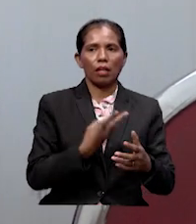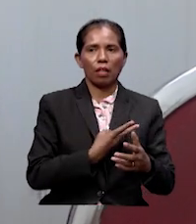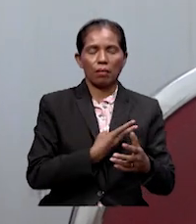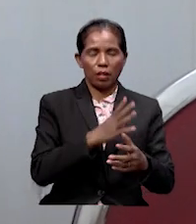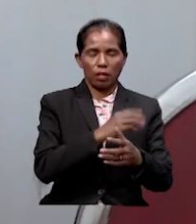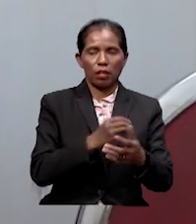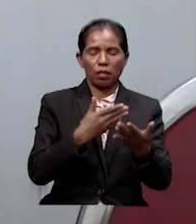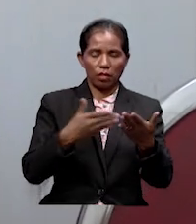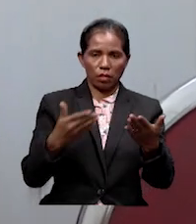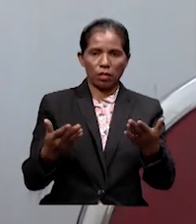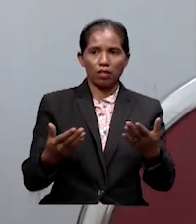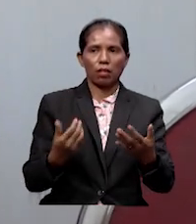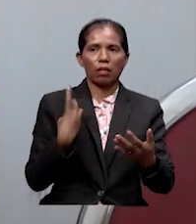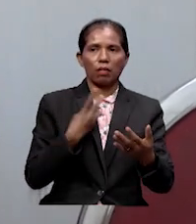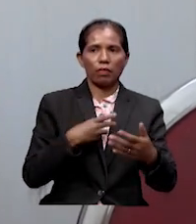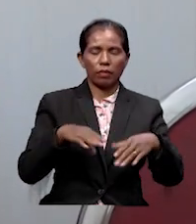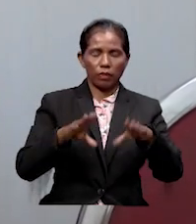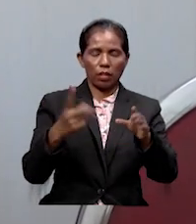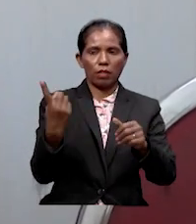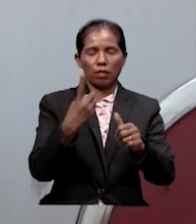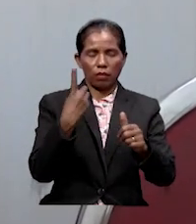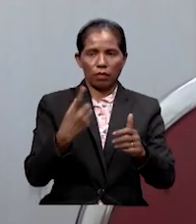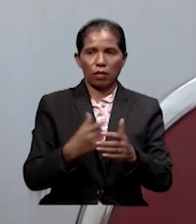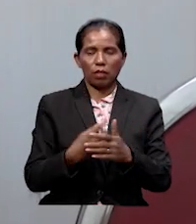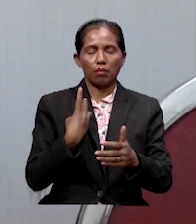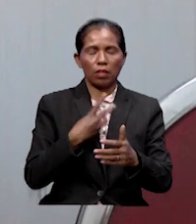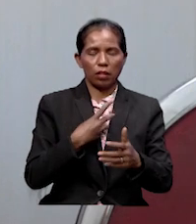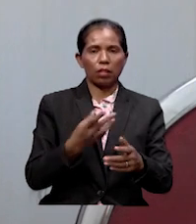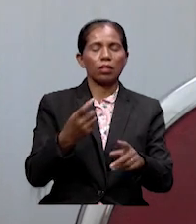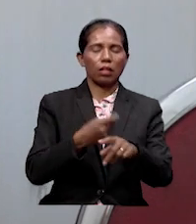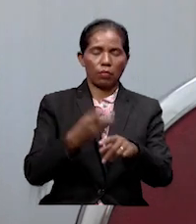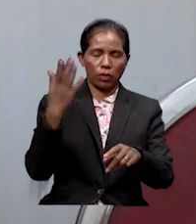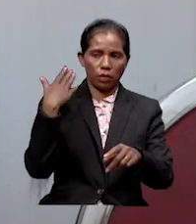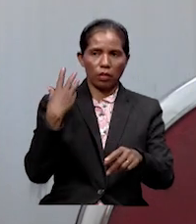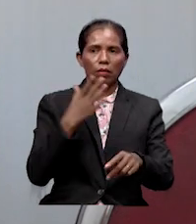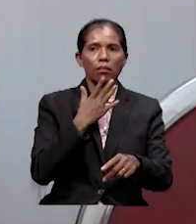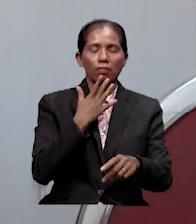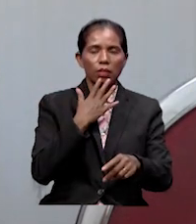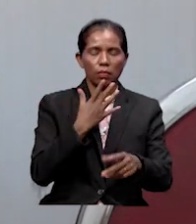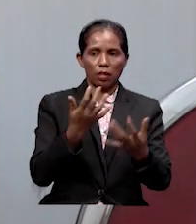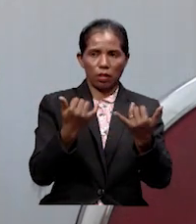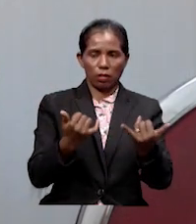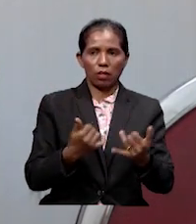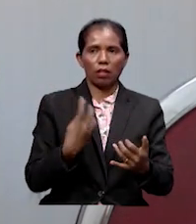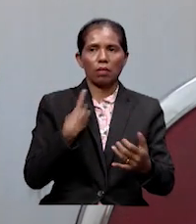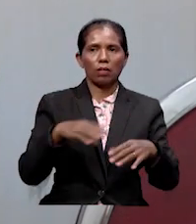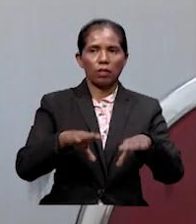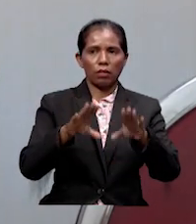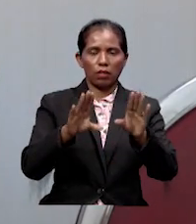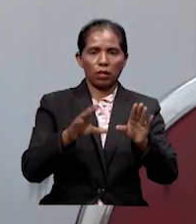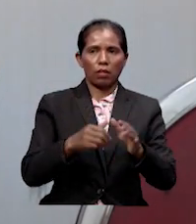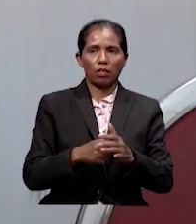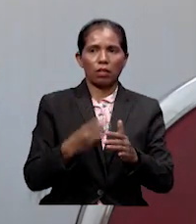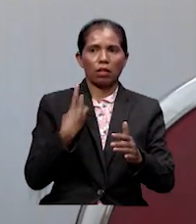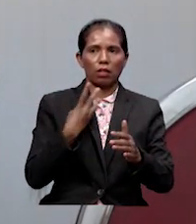drink, ami se fa nafating ho presu ne bema anterior. No ami ne mas minder agora dauk ne, ami fa rahun deta ami ne mas